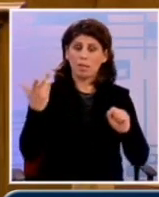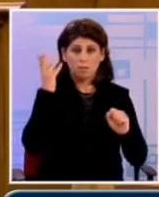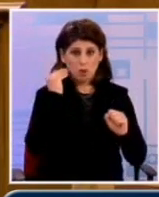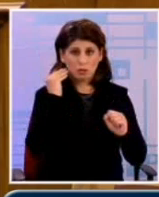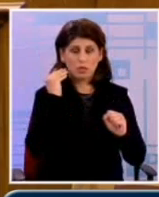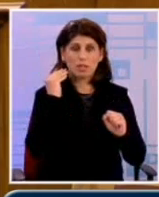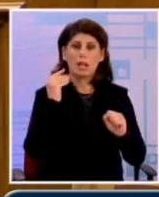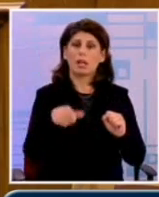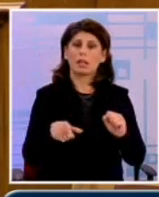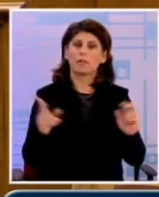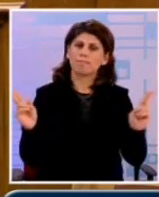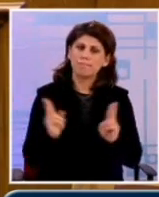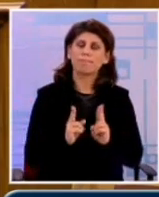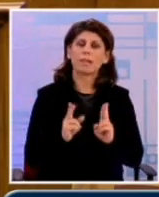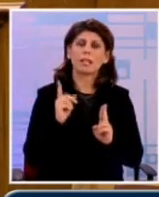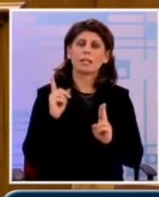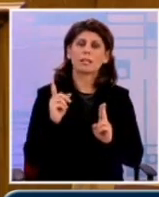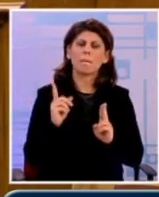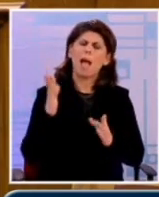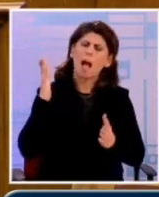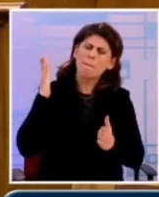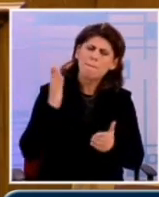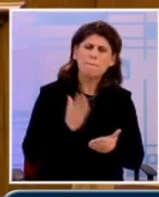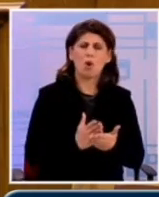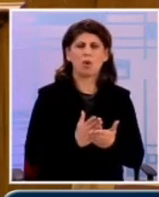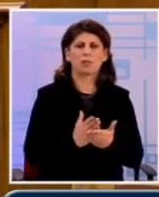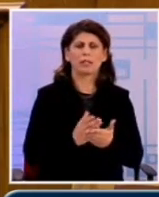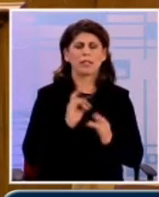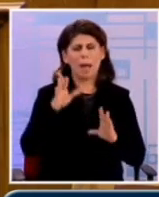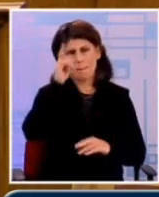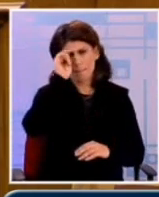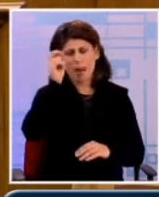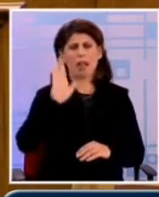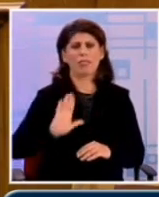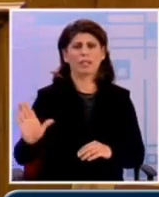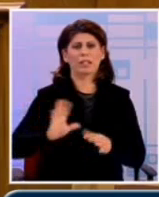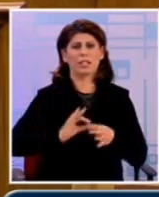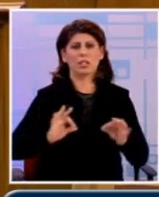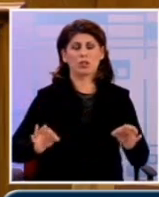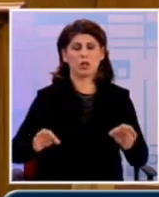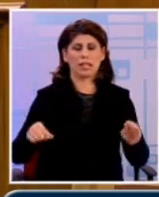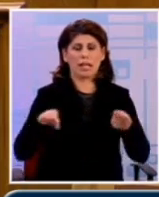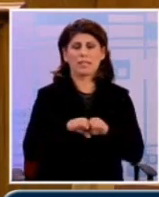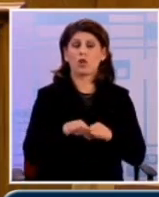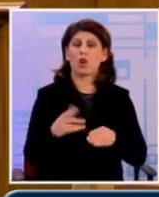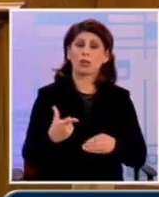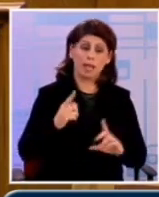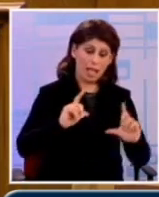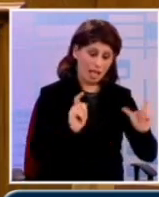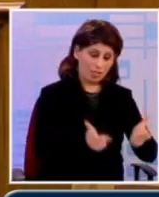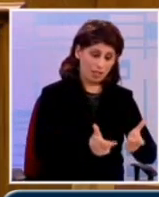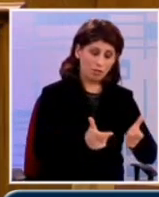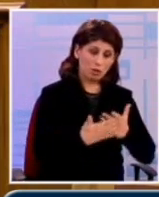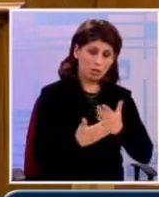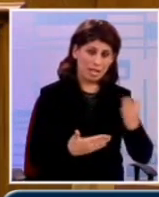το οποίο συμπυκνώνεται σε μία απόλυτη και απαράδεκτη ιστορική εξίσωση, ότι ο εθνικισμός